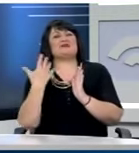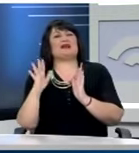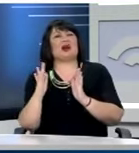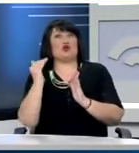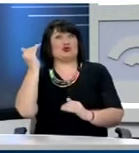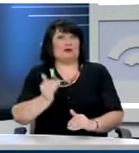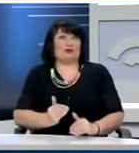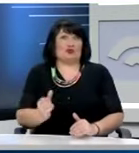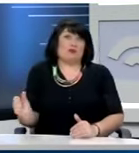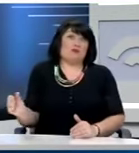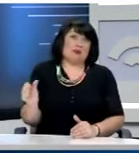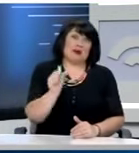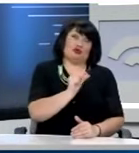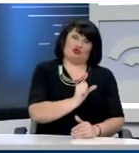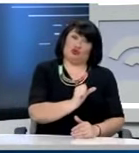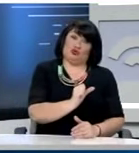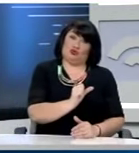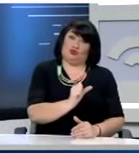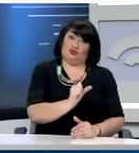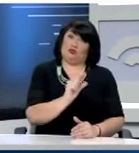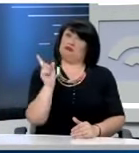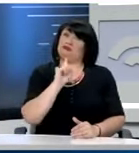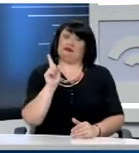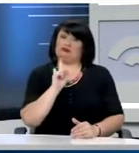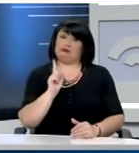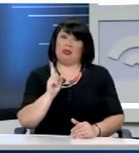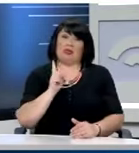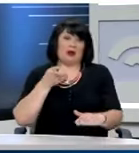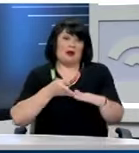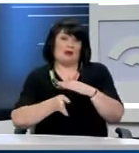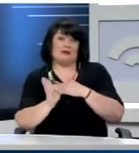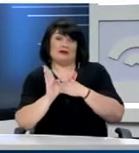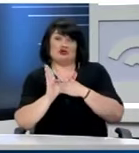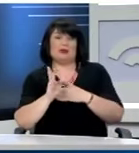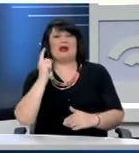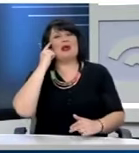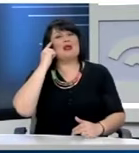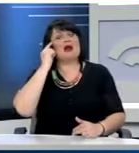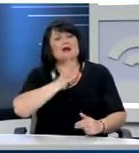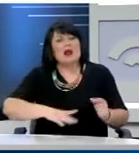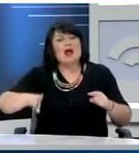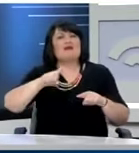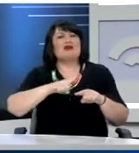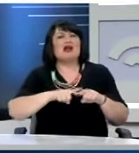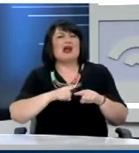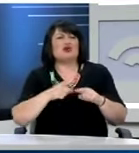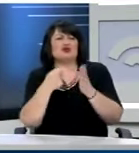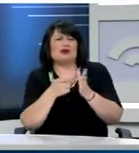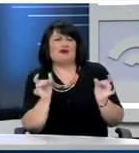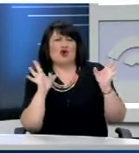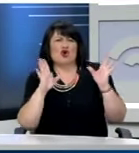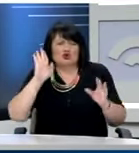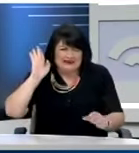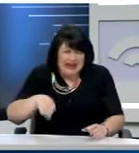μεγάλο πισωγύρισμα, το οποίο δεν θα περάσει έτσι. Θα το καταλάβει ο ελληνικός λαός. Και θα το καταλάβει και ο